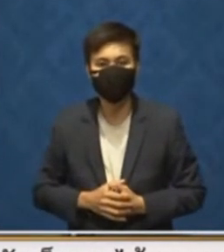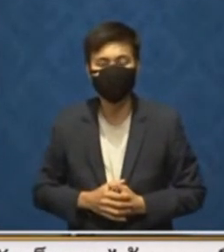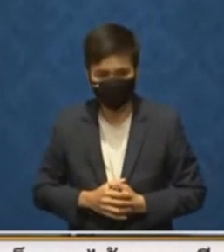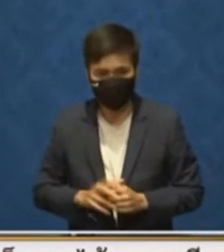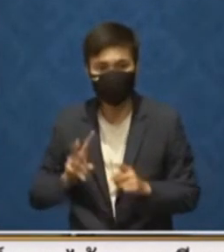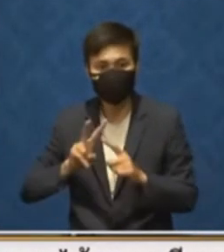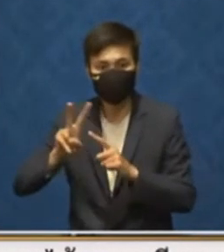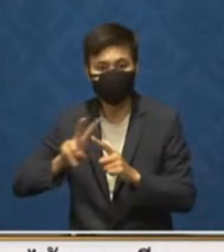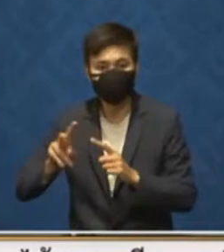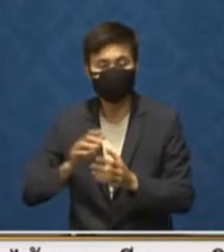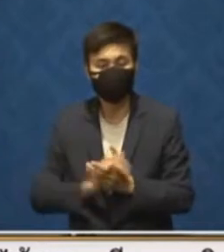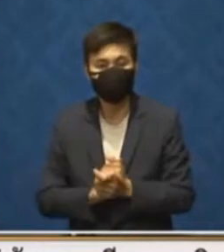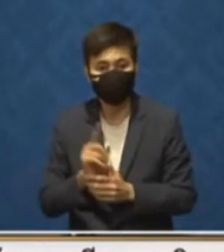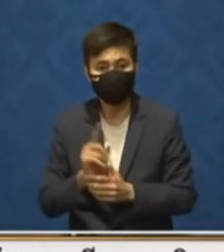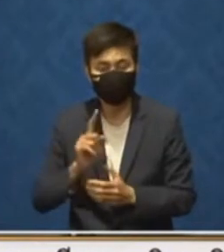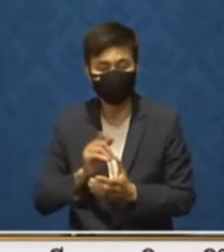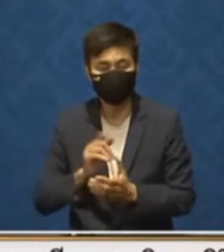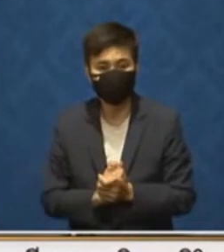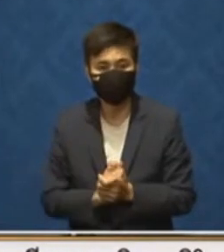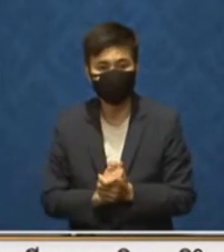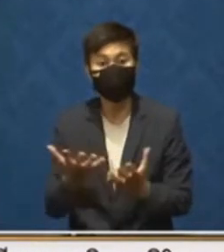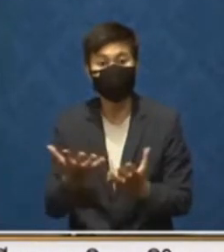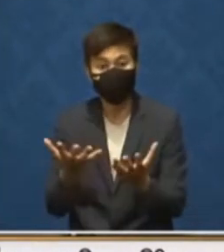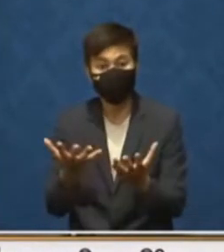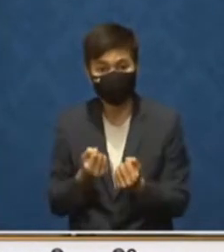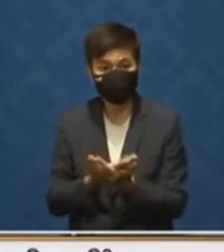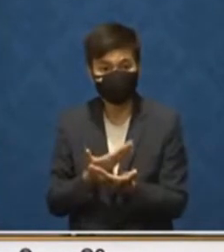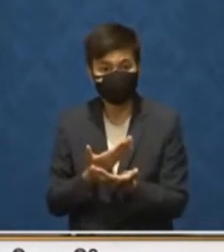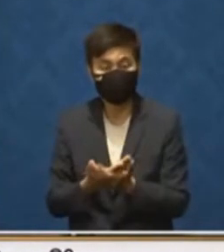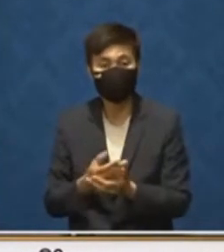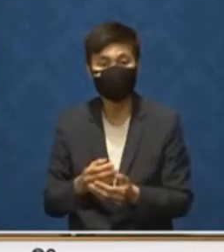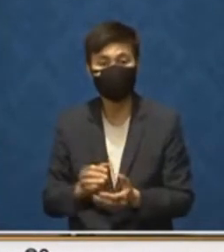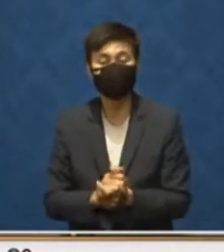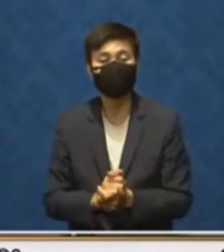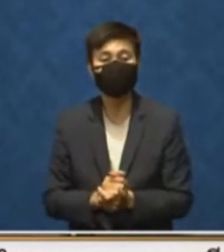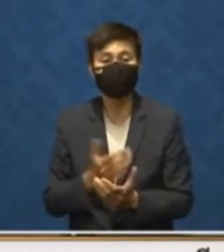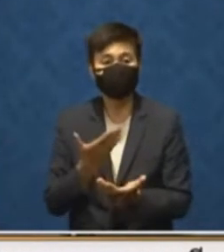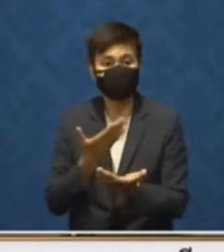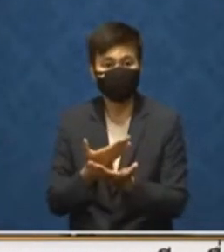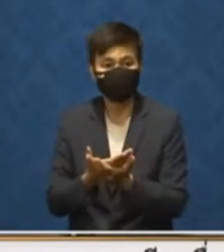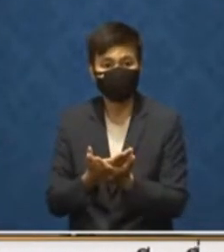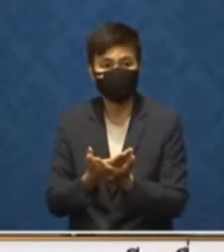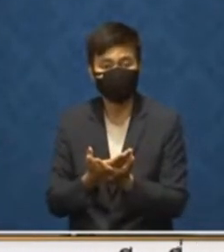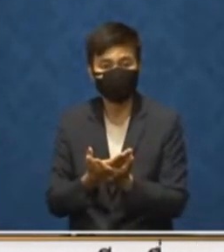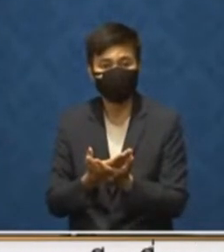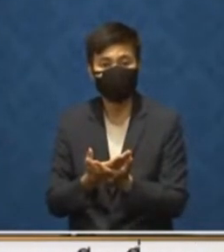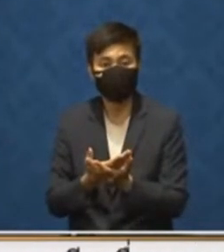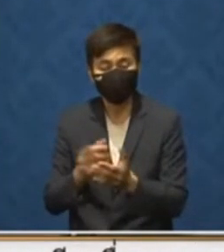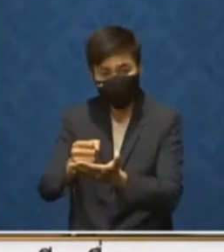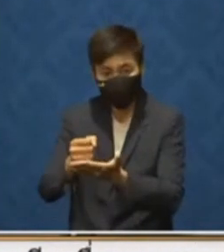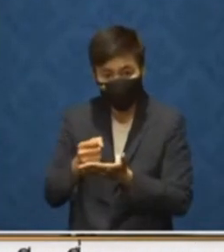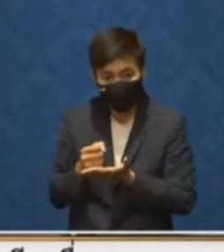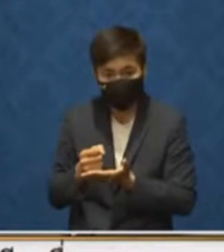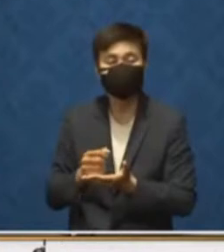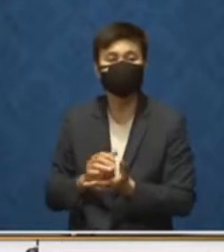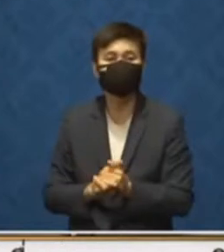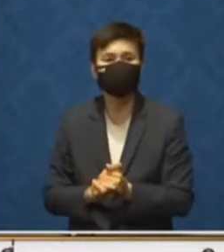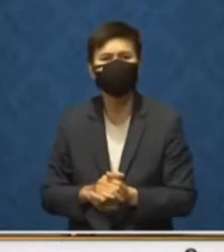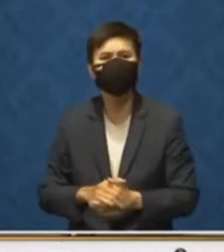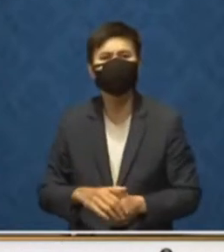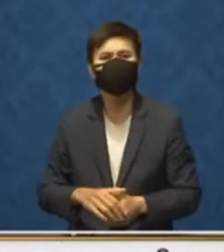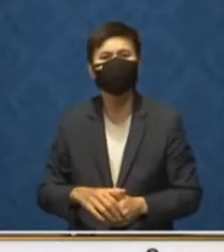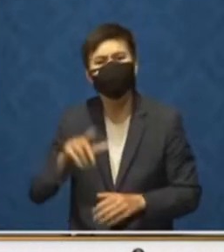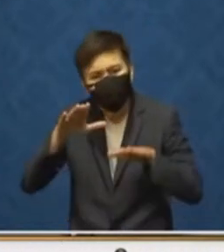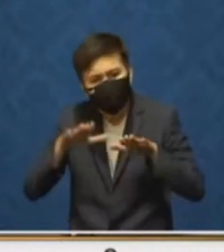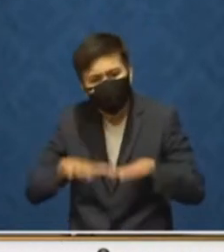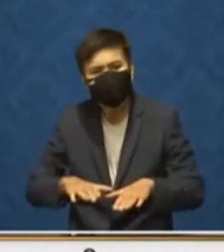2นะครับเด้ง 2ก็คือได้รับเงินชดเชยจากกองทุนอีกเว้ยแล้วจะมาดอกเอ้ยรถชัก 3บาท 5